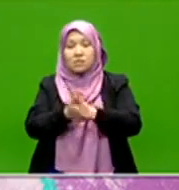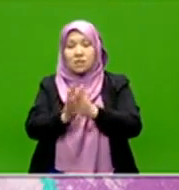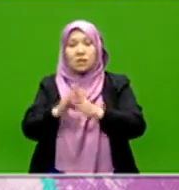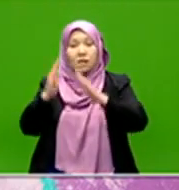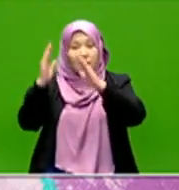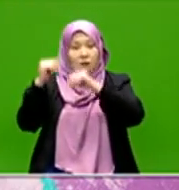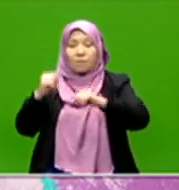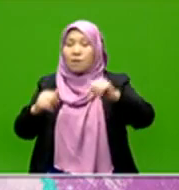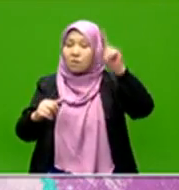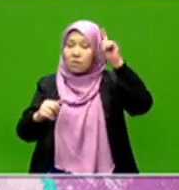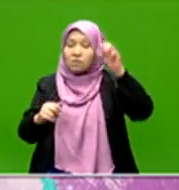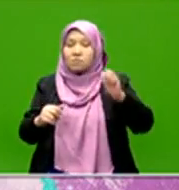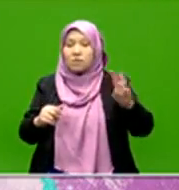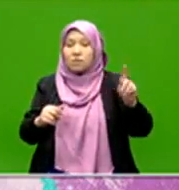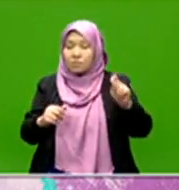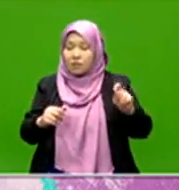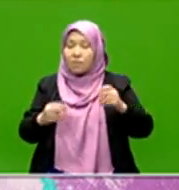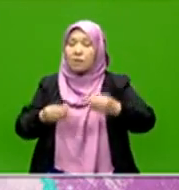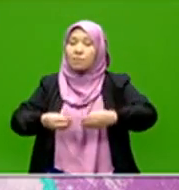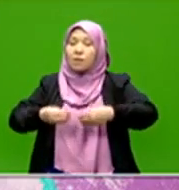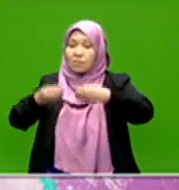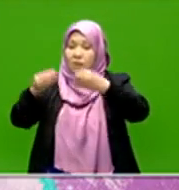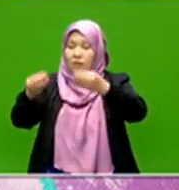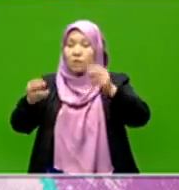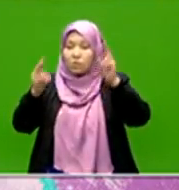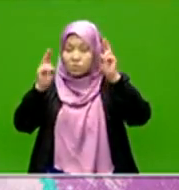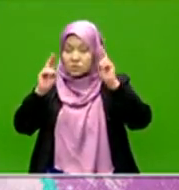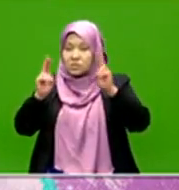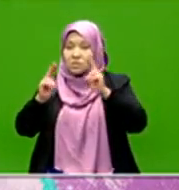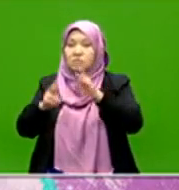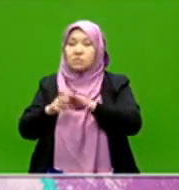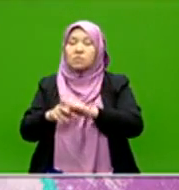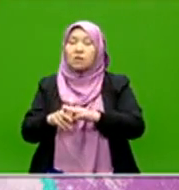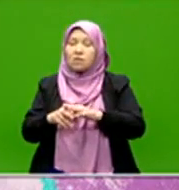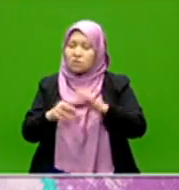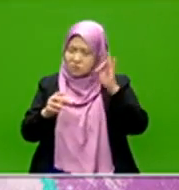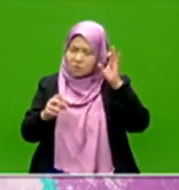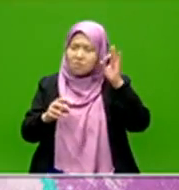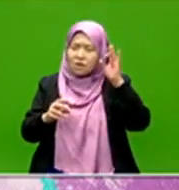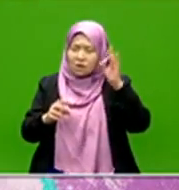SWT permudahkan Ustaz Tir, mudah-mudahan insya-Allah.